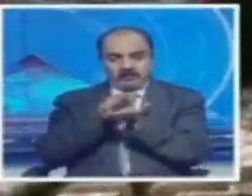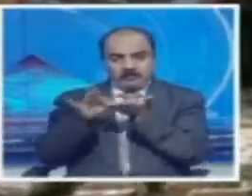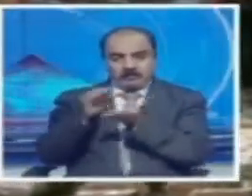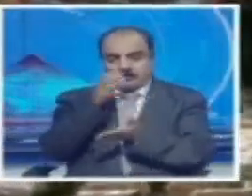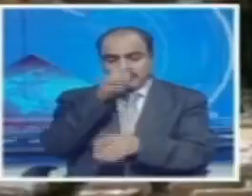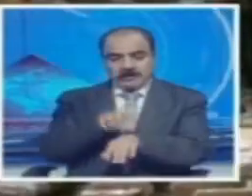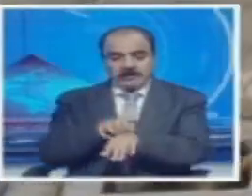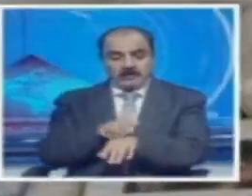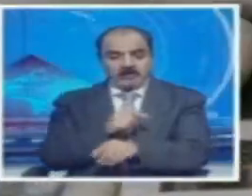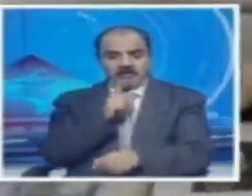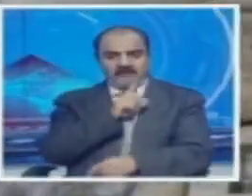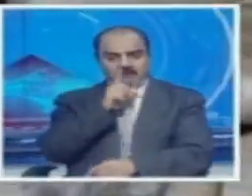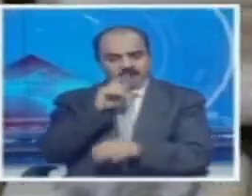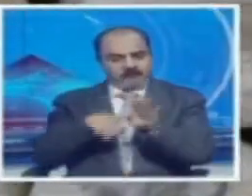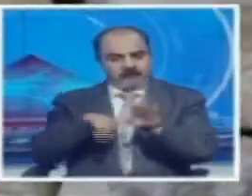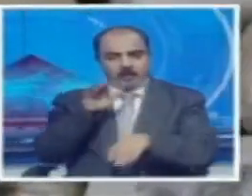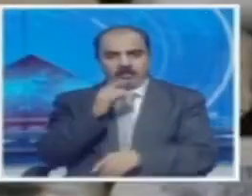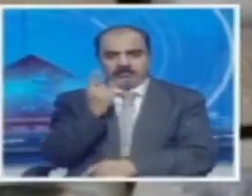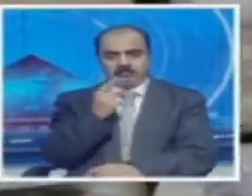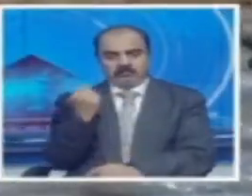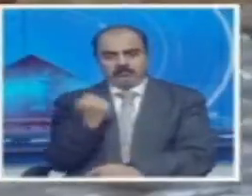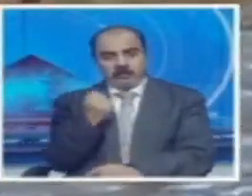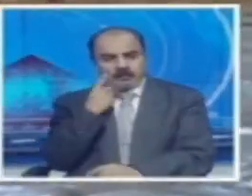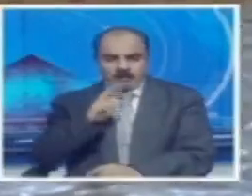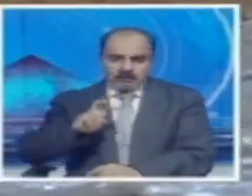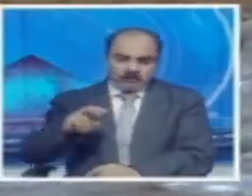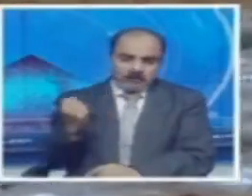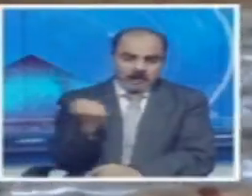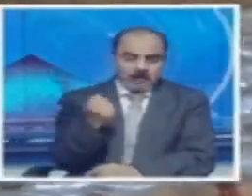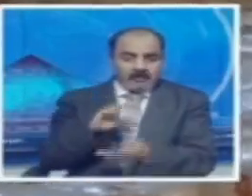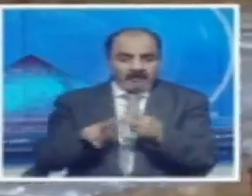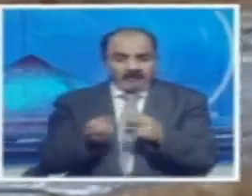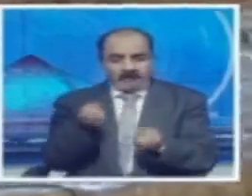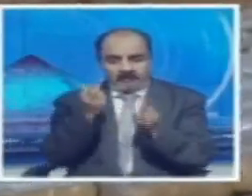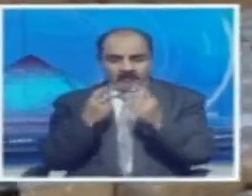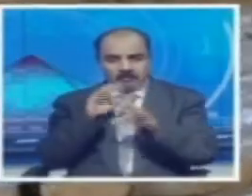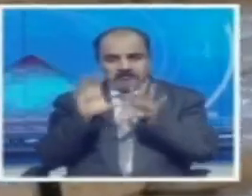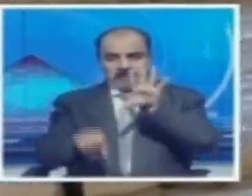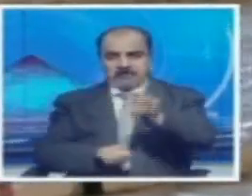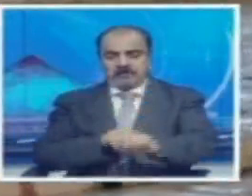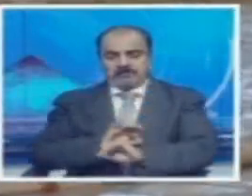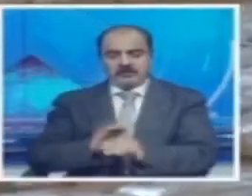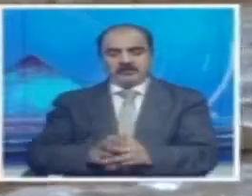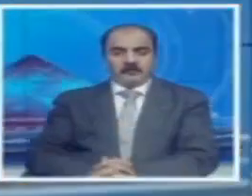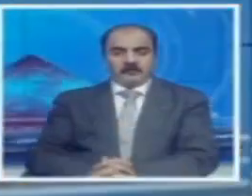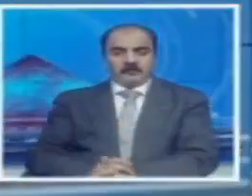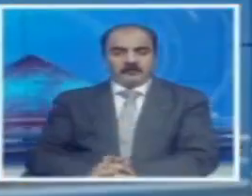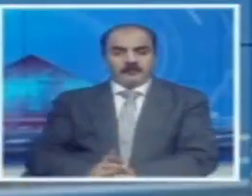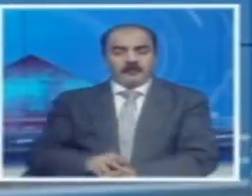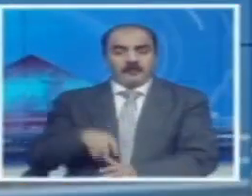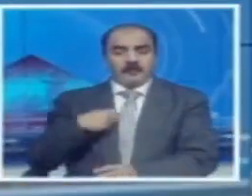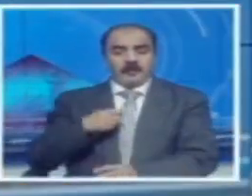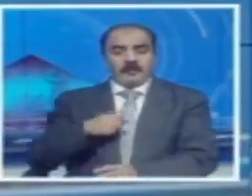القدرة والاحترافية والجاهزية الكبيرة للأجهزة الأمنية في مواجهة محاولات إغراق البلاد بالمواد المخدرة.